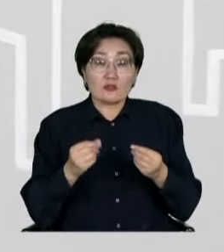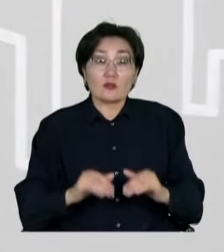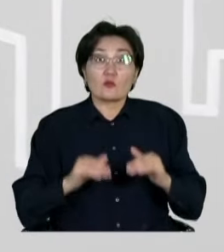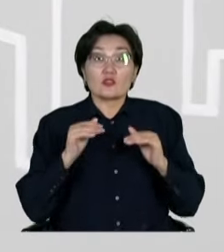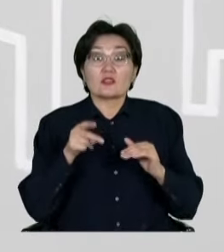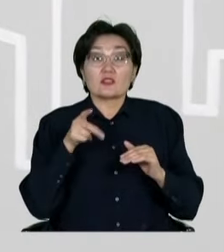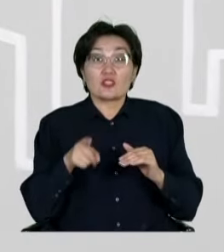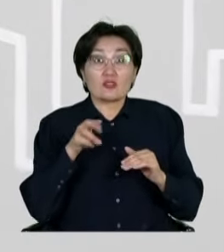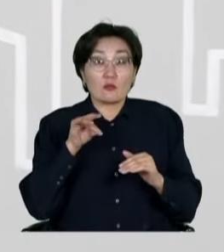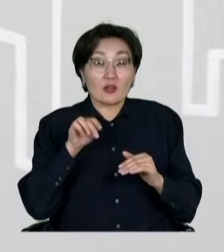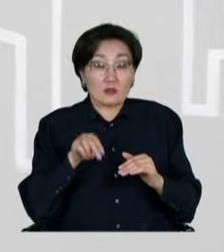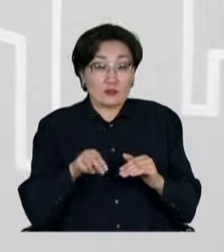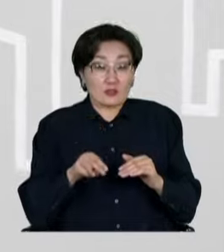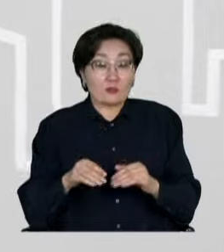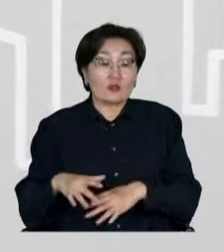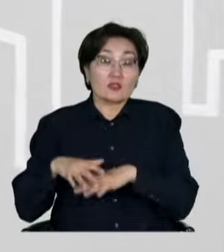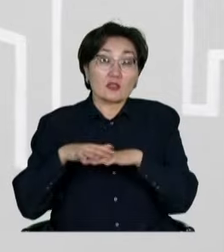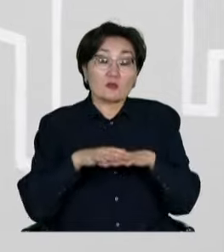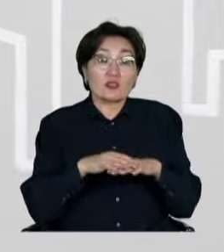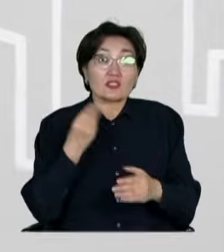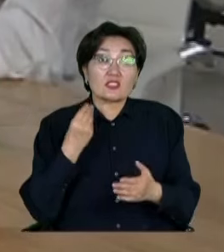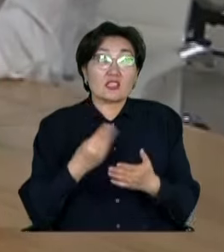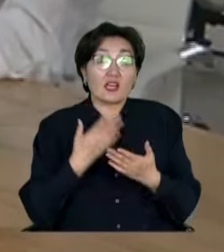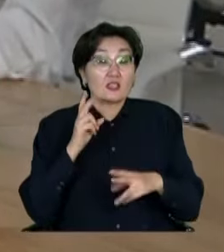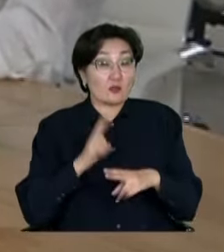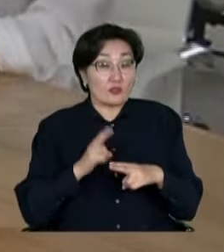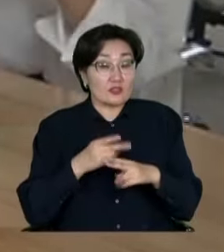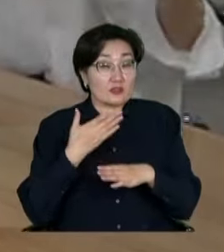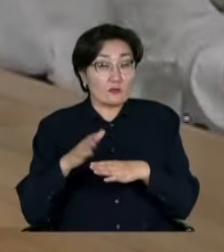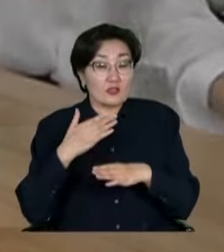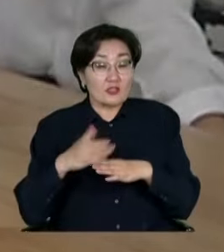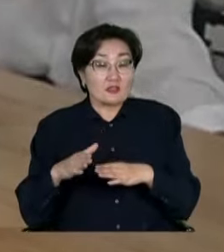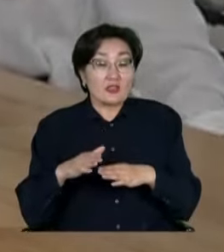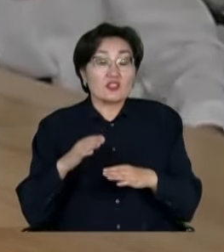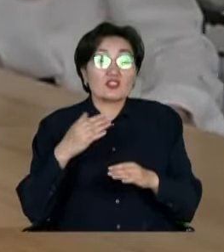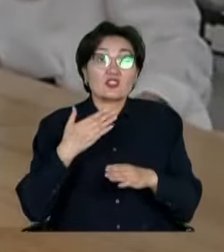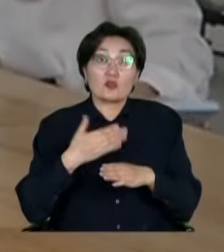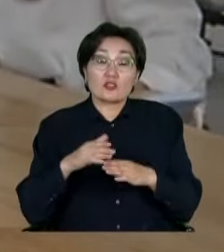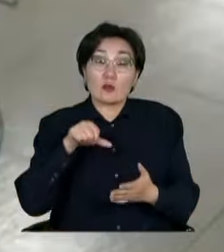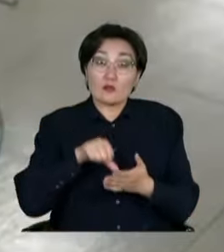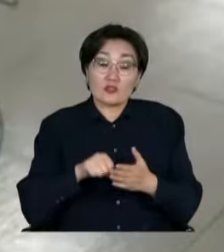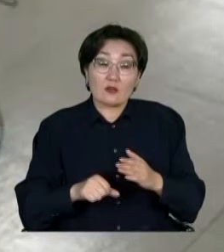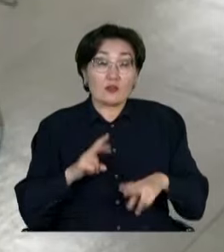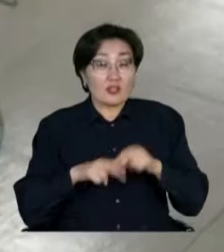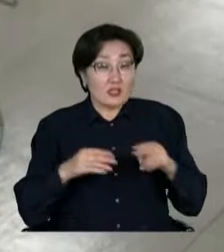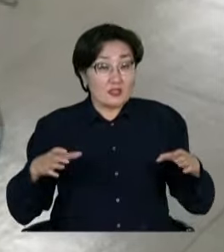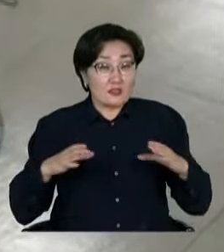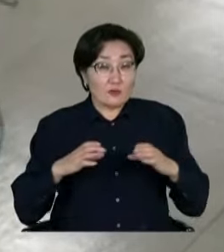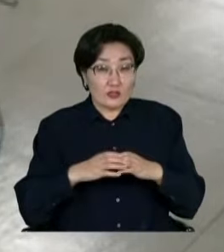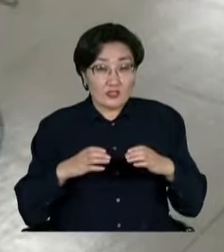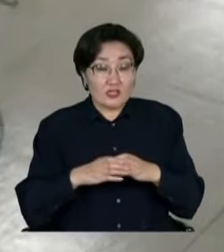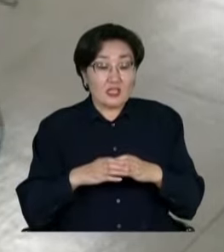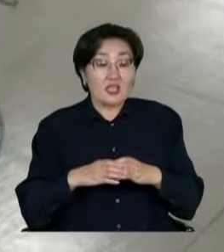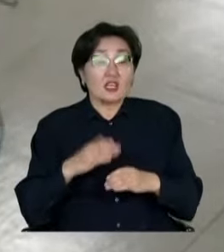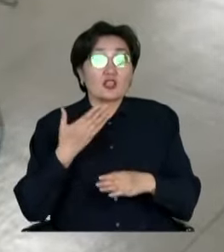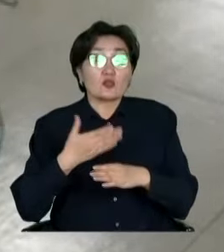в сумме свыше 1000 МРП, инвестиционных драгоценных металлов, долю части в жилищном строительстве, долю участия в иностранной компании, ценных